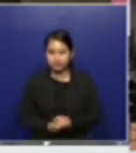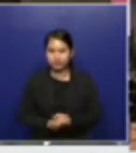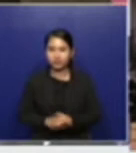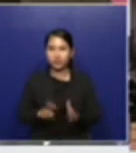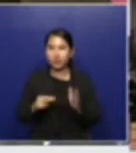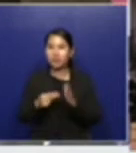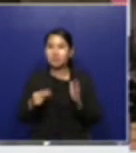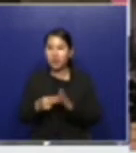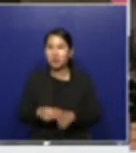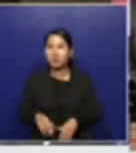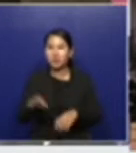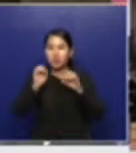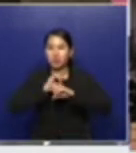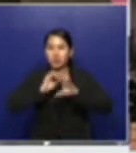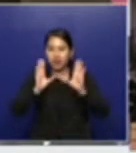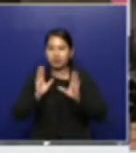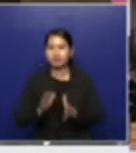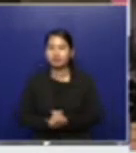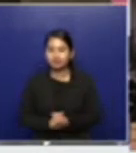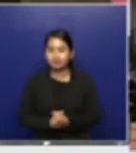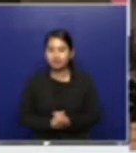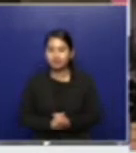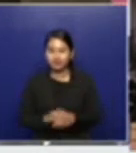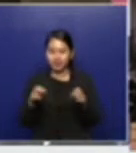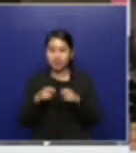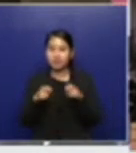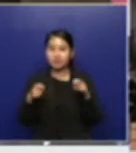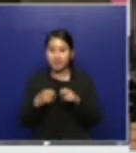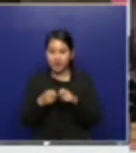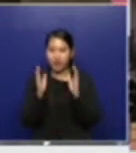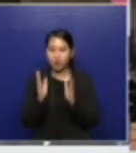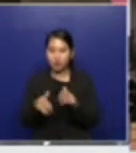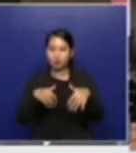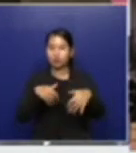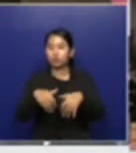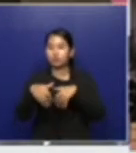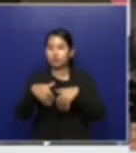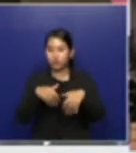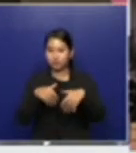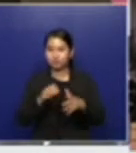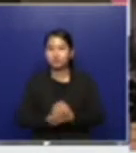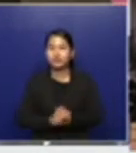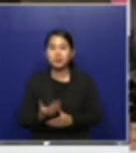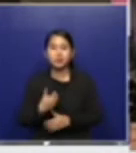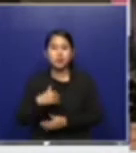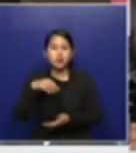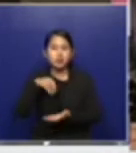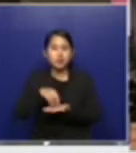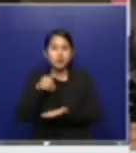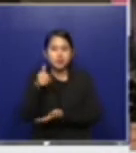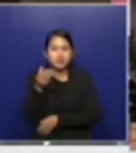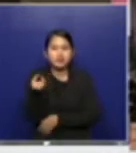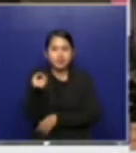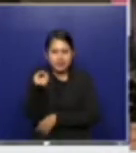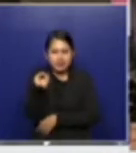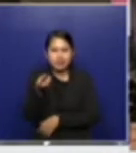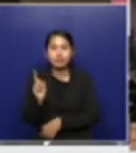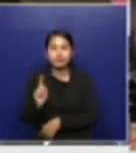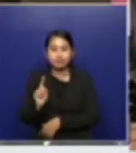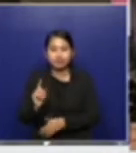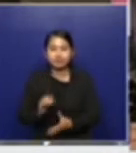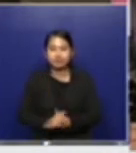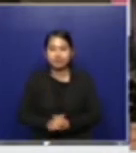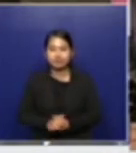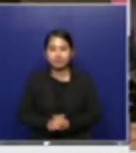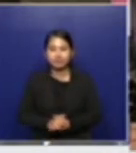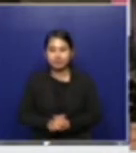ชัดเจนเรื่องปัญหาปากท้องของพี่น้องประชาชนแต่ก็มีโชคดีนิดนึงไปใส่ร้